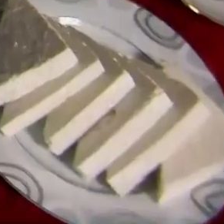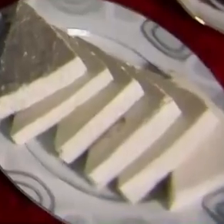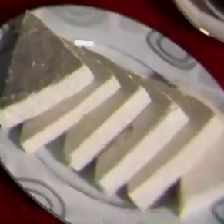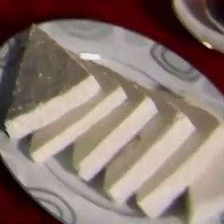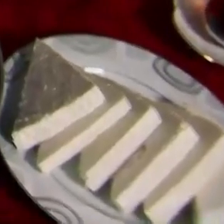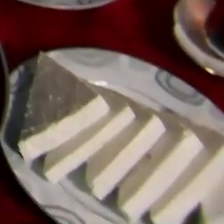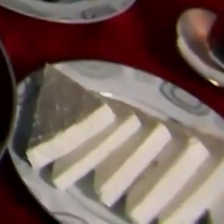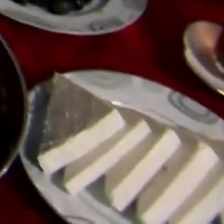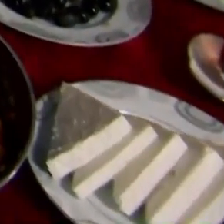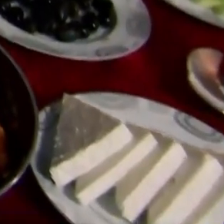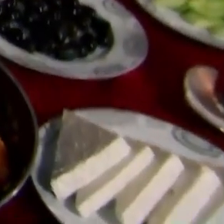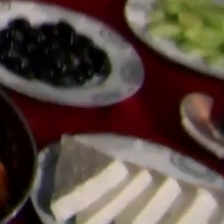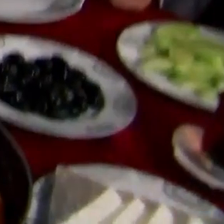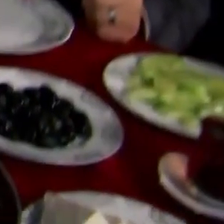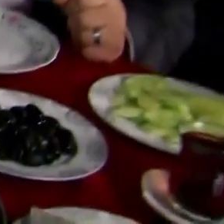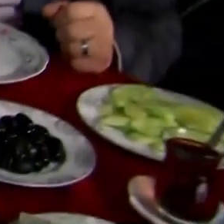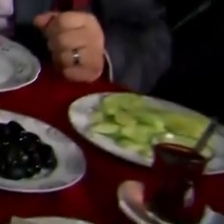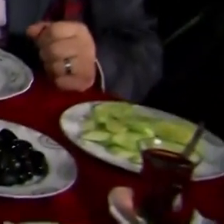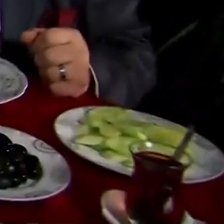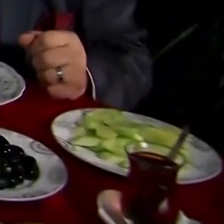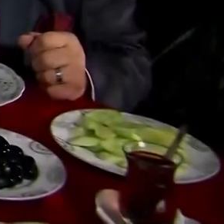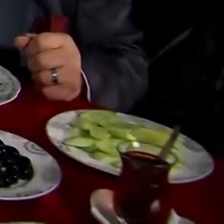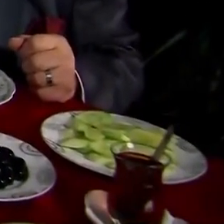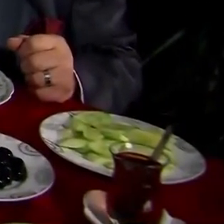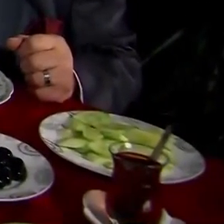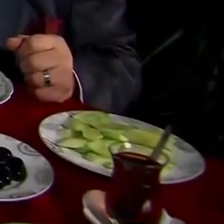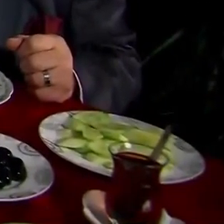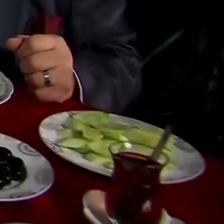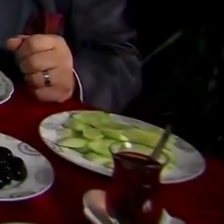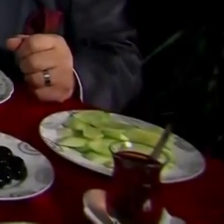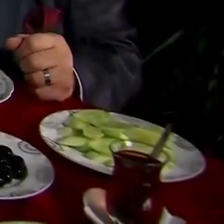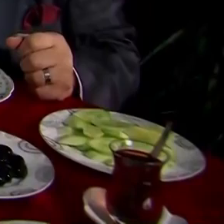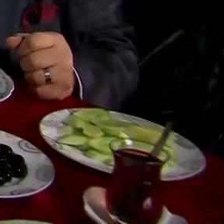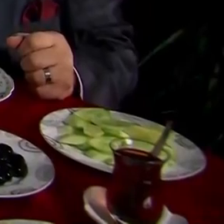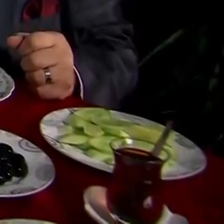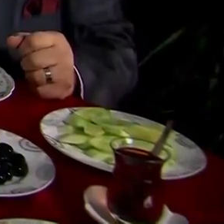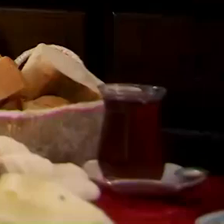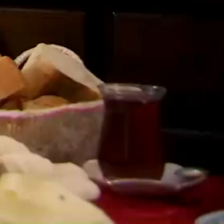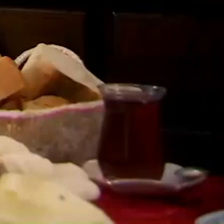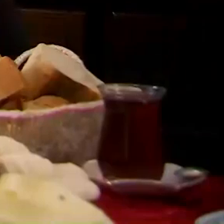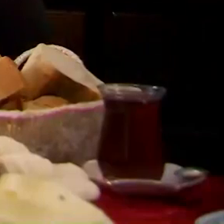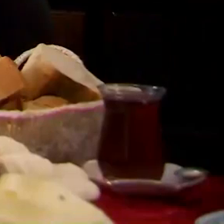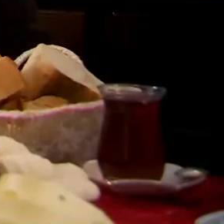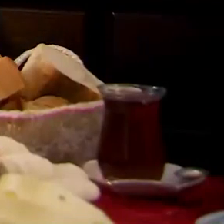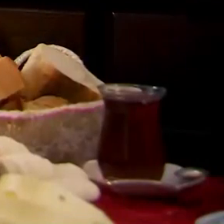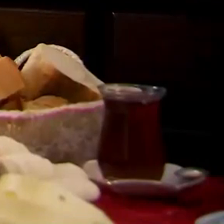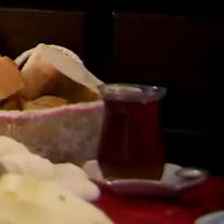kondu. Timuçin şaşkın. Mahmut bakınca nezaketen gülümsedi. Badire yerine geçip oturdu.